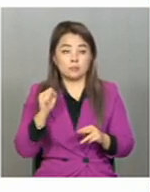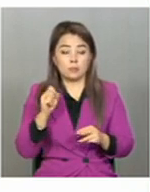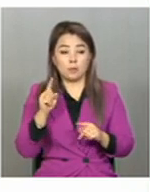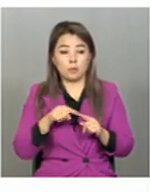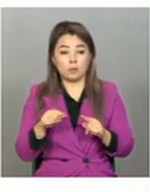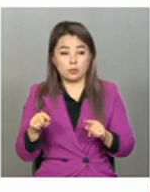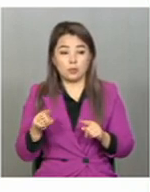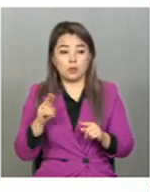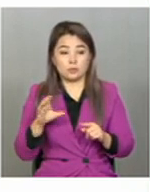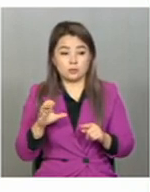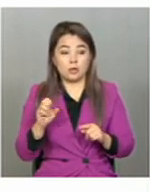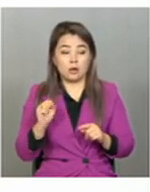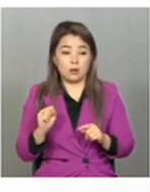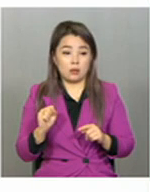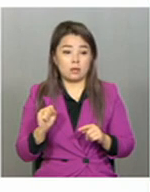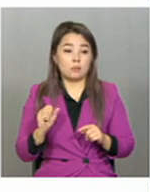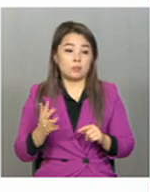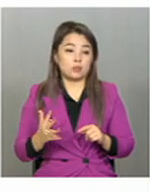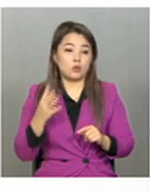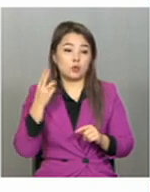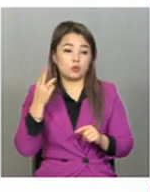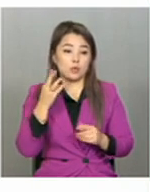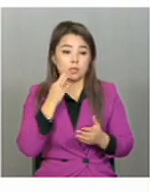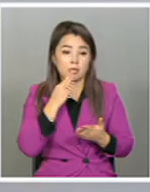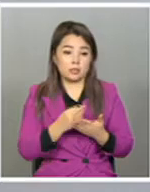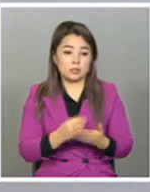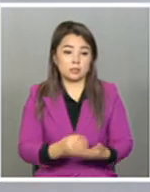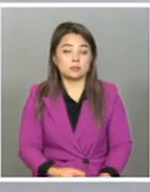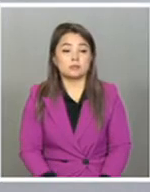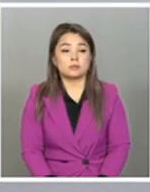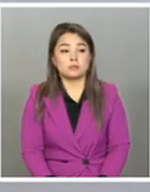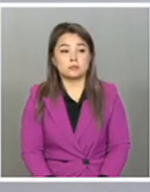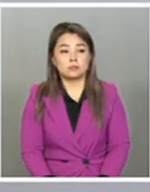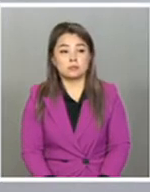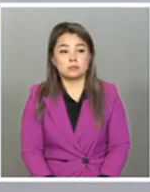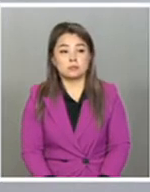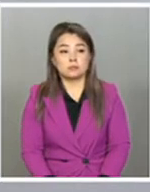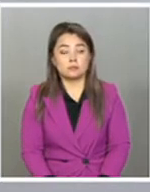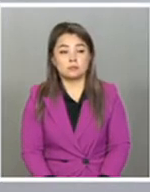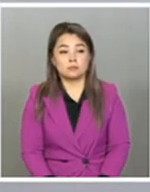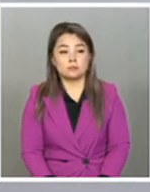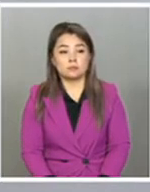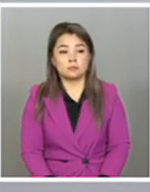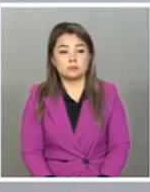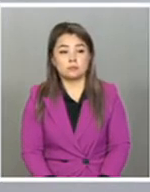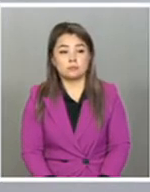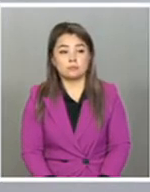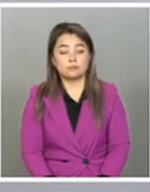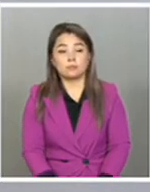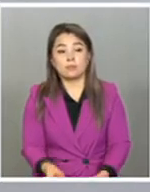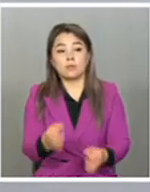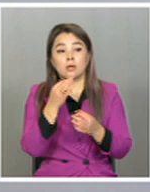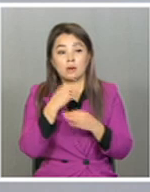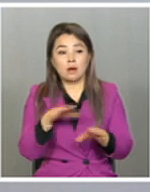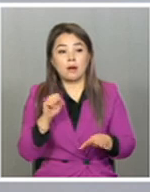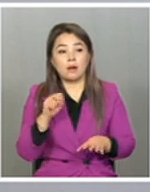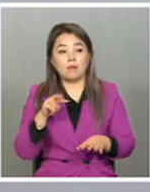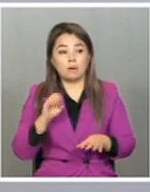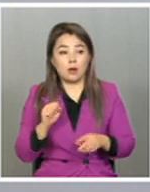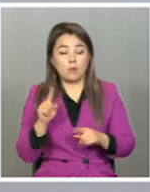косинусы 5-тен 3-ке тең болады екен. Ал енді балалар, кез келген альфа бұрышы